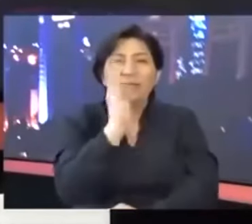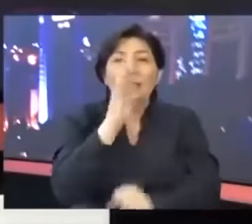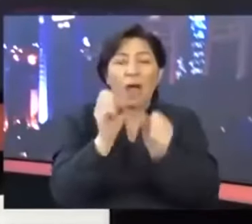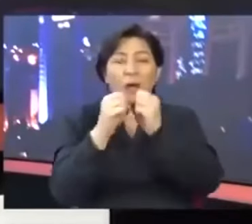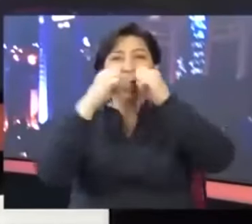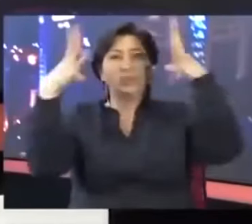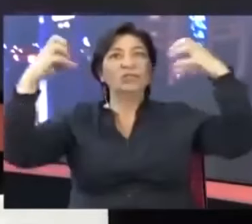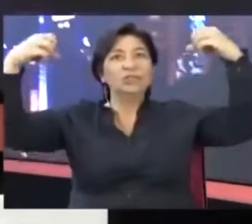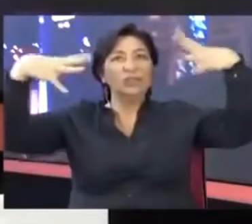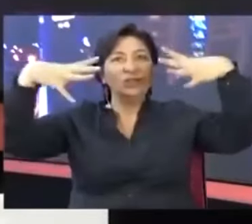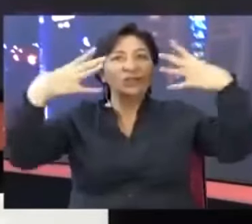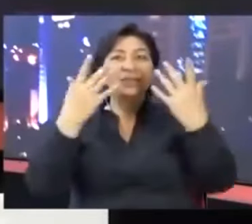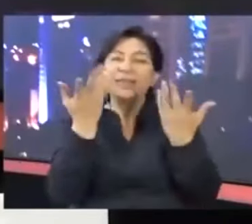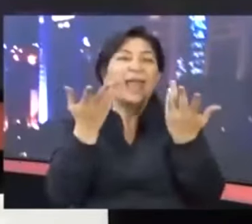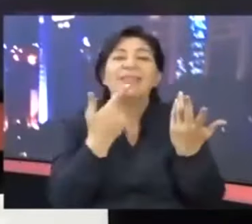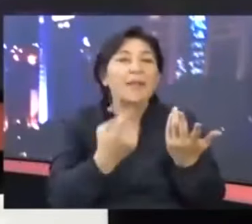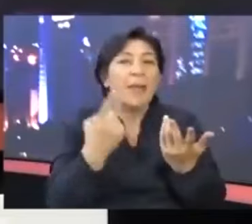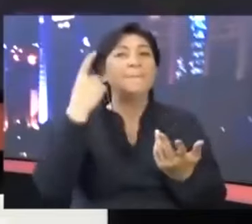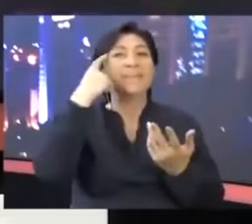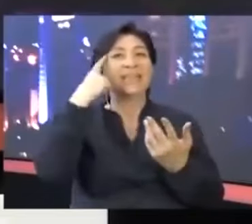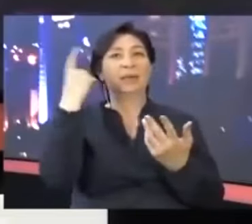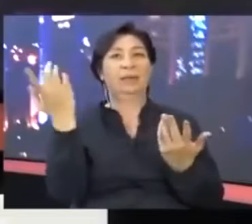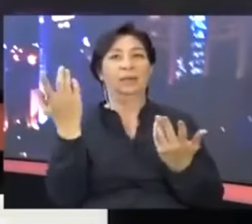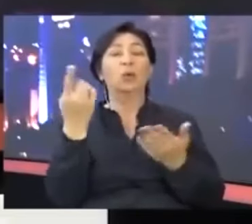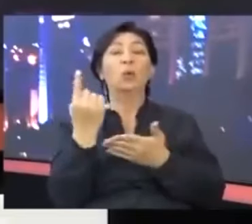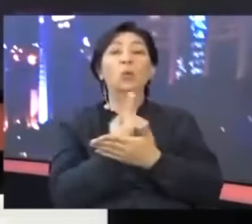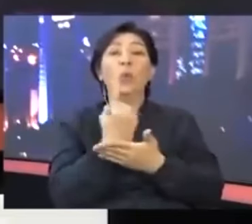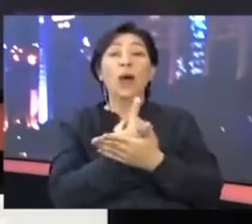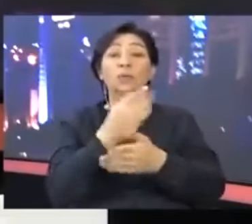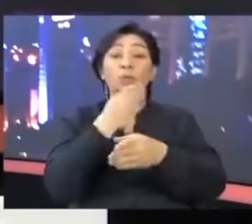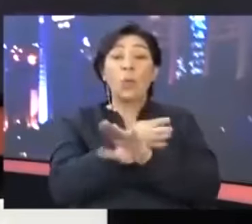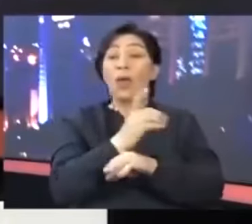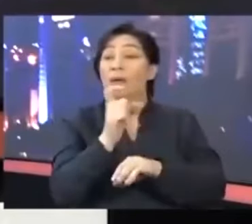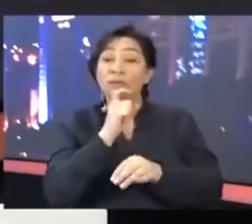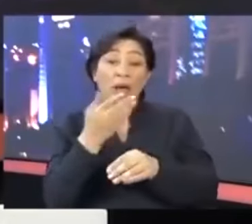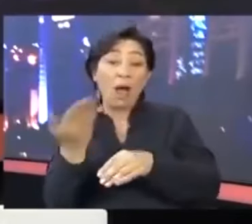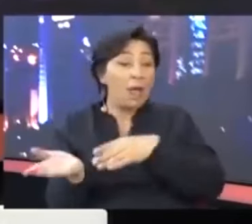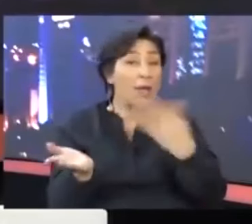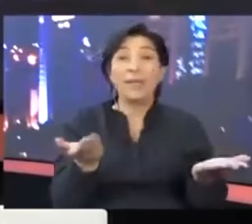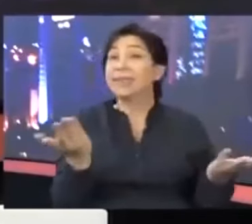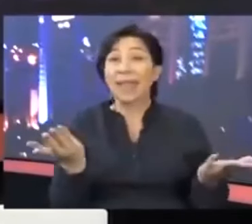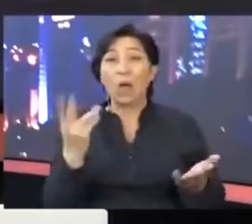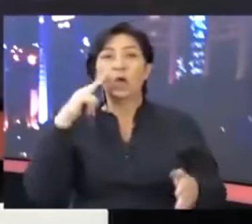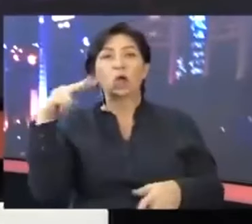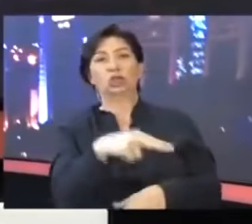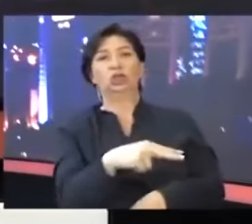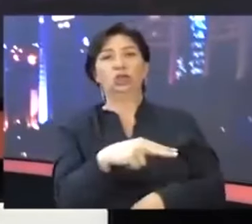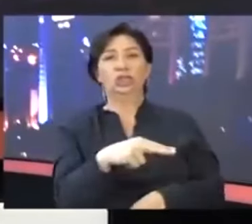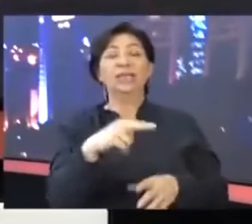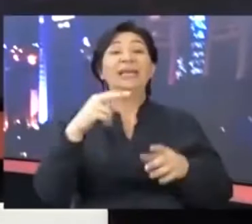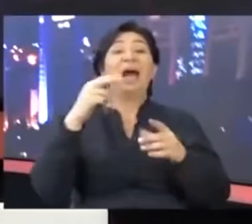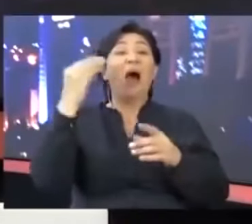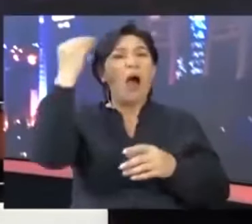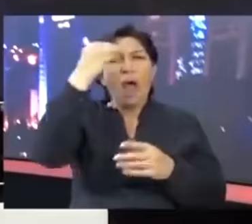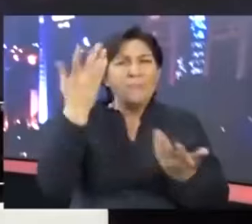yolunu gösteriyor yani bilgi Evet yani sonuçta Kur'an insanlar doğruyla yanlışı ayırt etsin dinin farzını